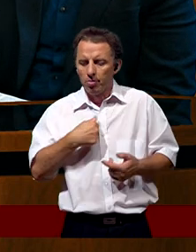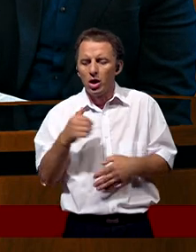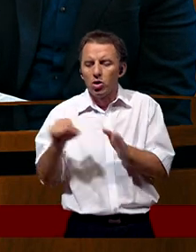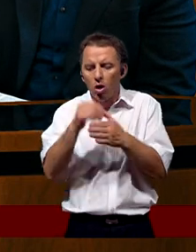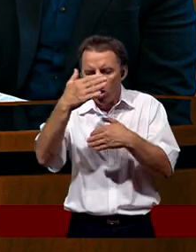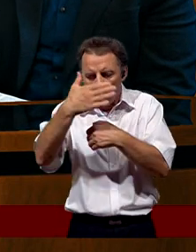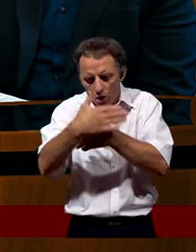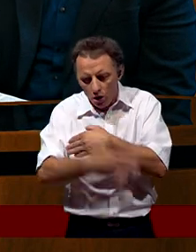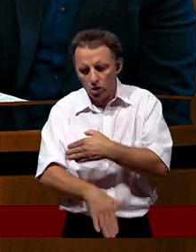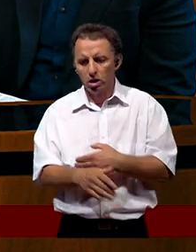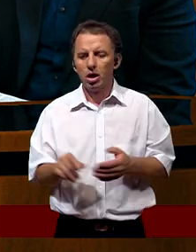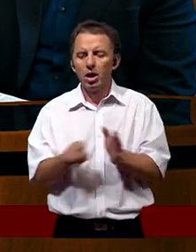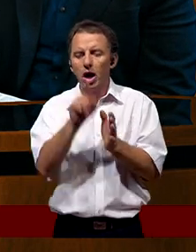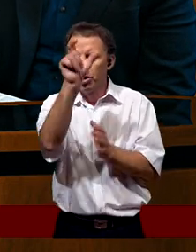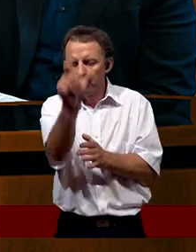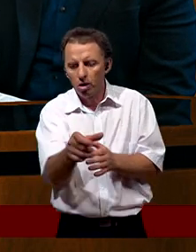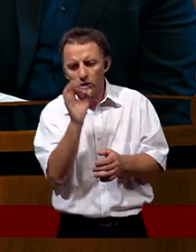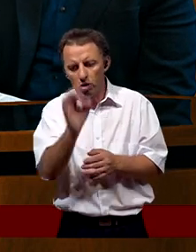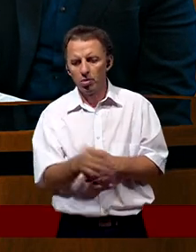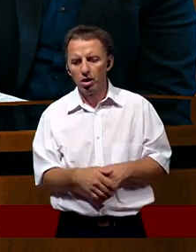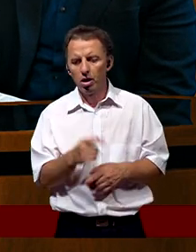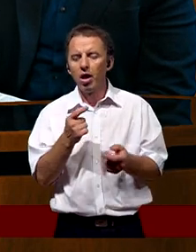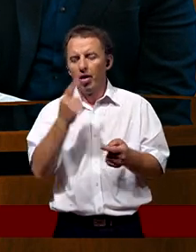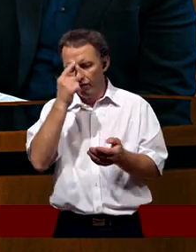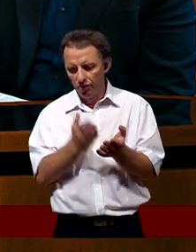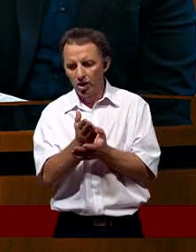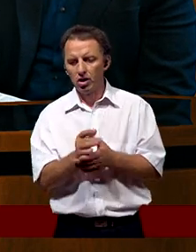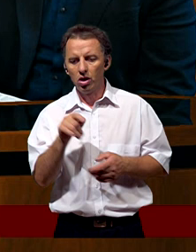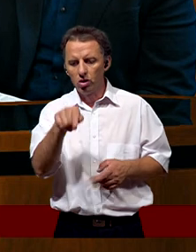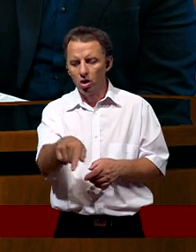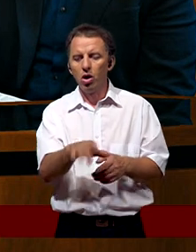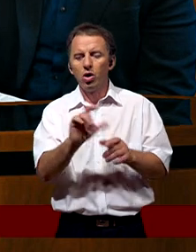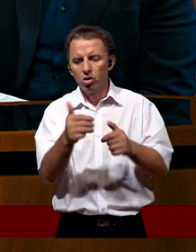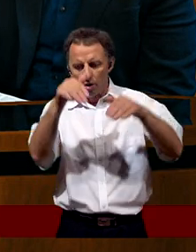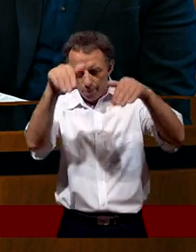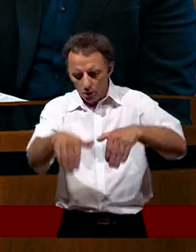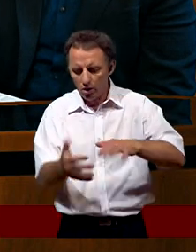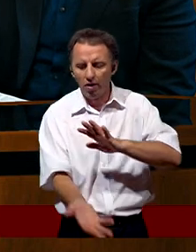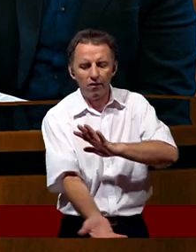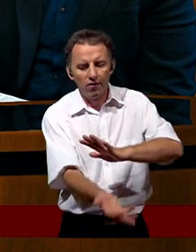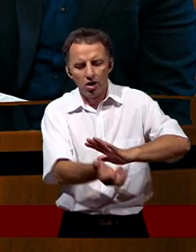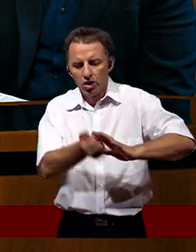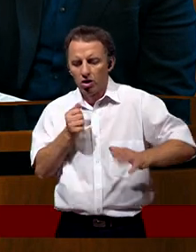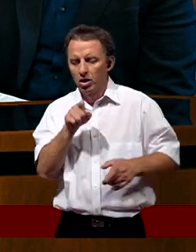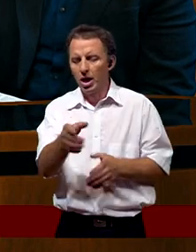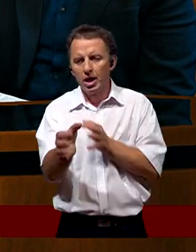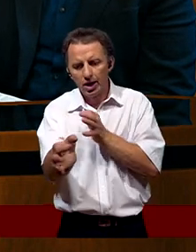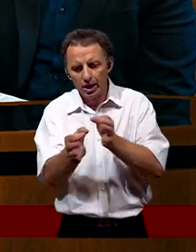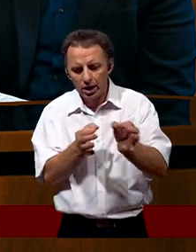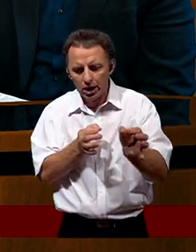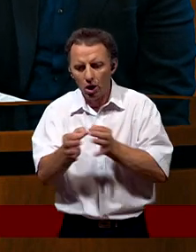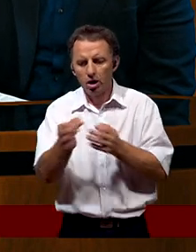końca na człowieka, prawda? I to co już się mówili, rzeczywiście właśnie to jest to, co możemy wyciągnąć z tej